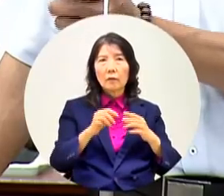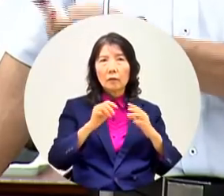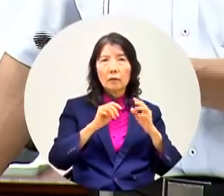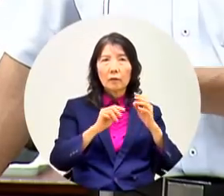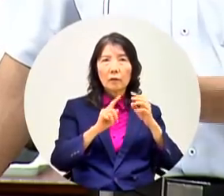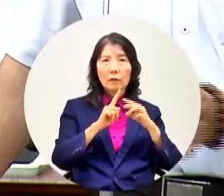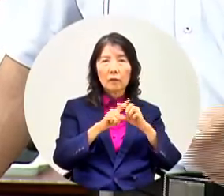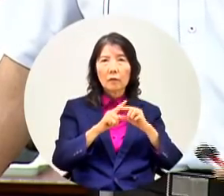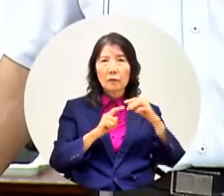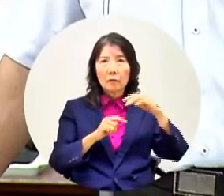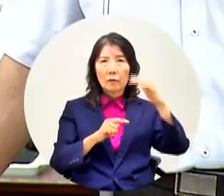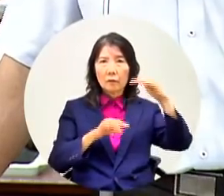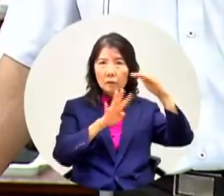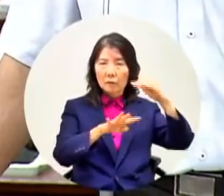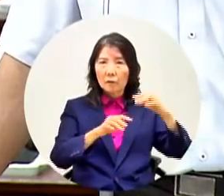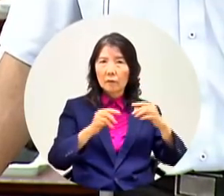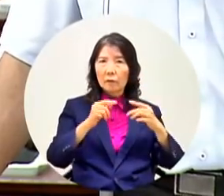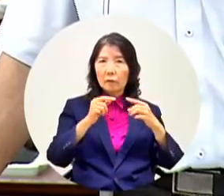好？